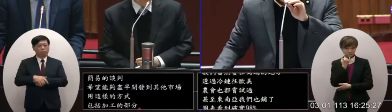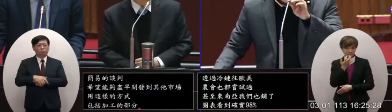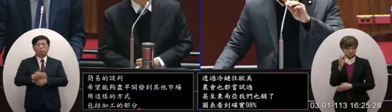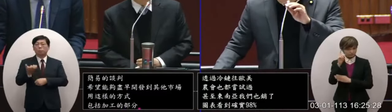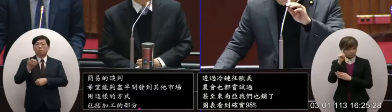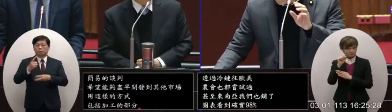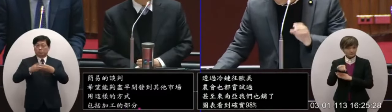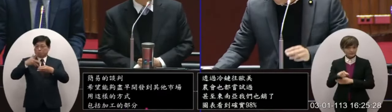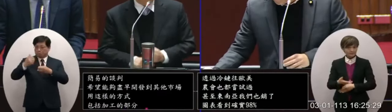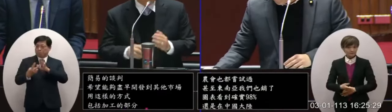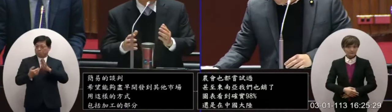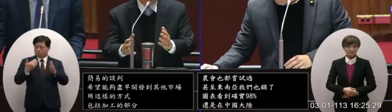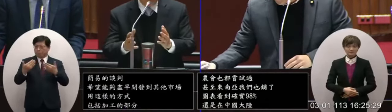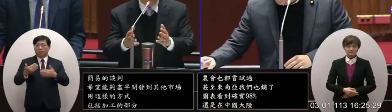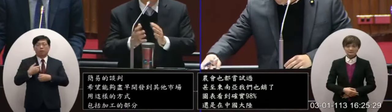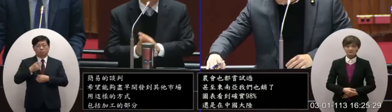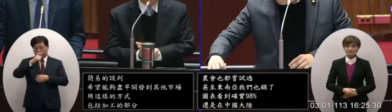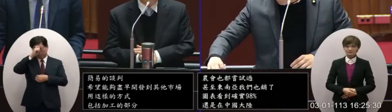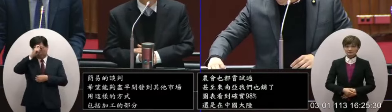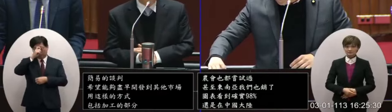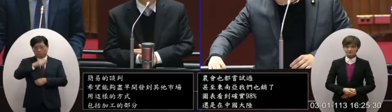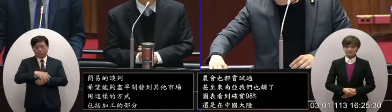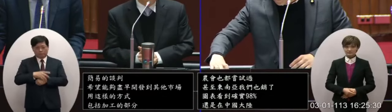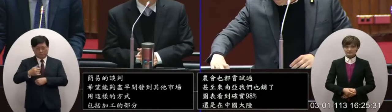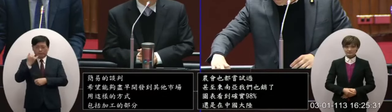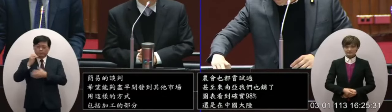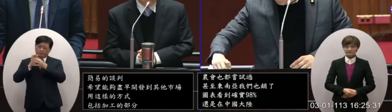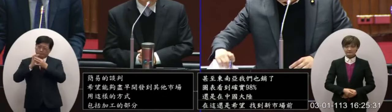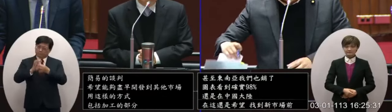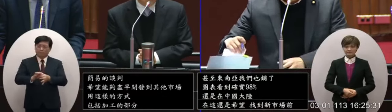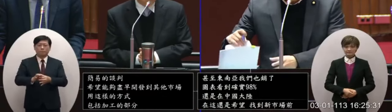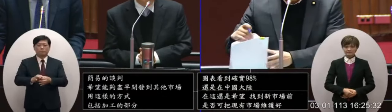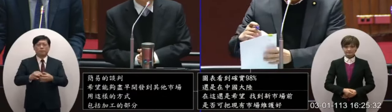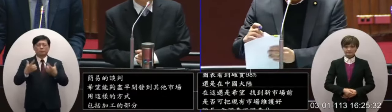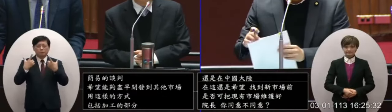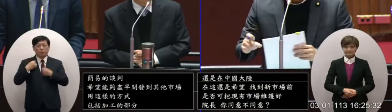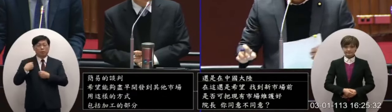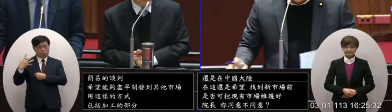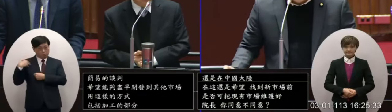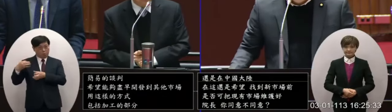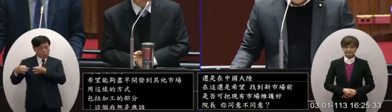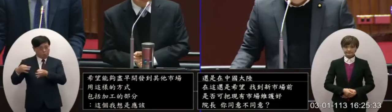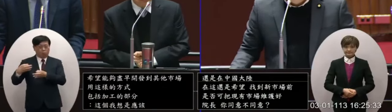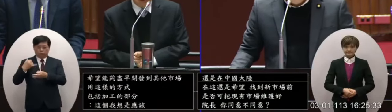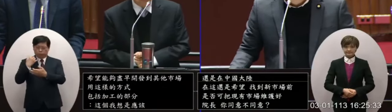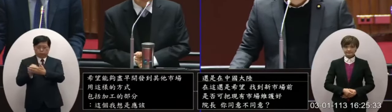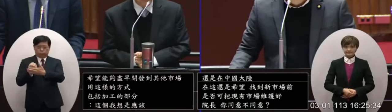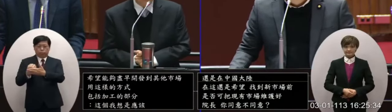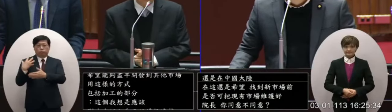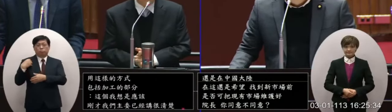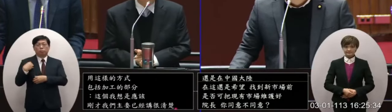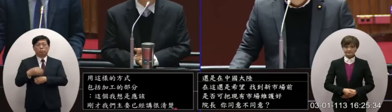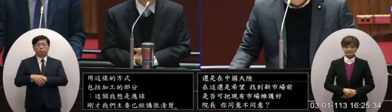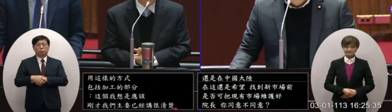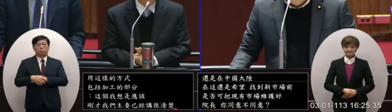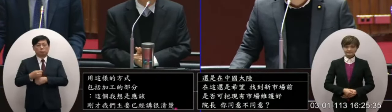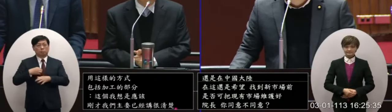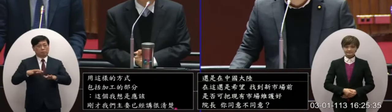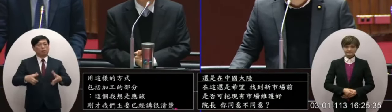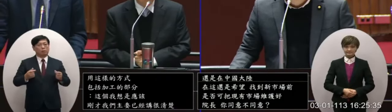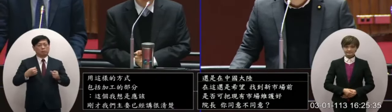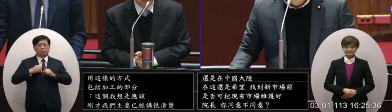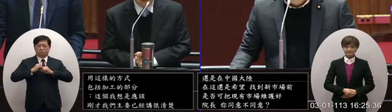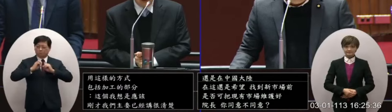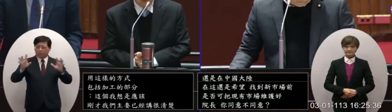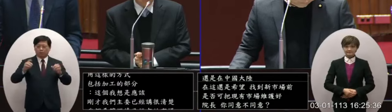才我们主委已经讲得很清楚，我们希望继续呢已经有的这个市场呢，再继续保存。那在这里呢，我们也呼